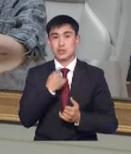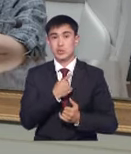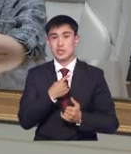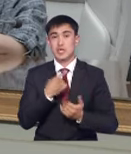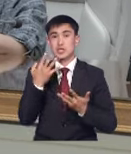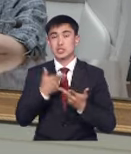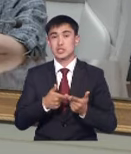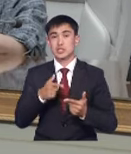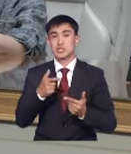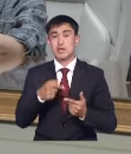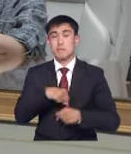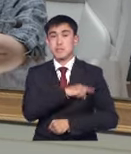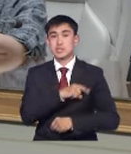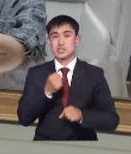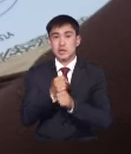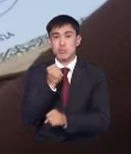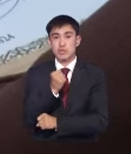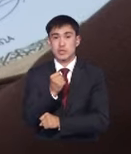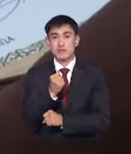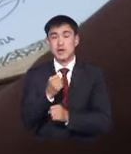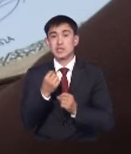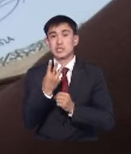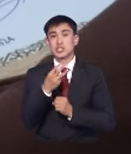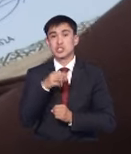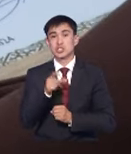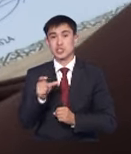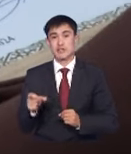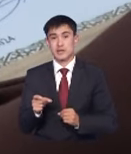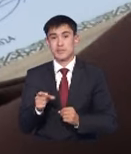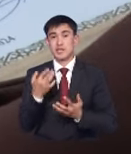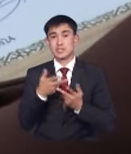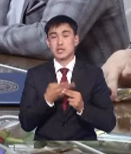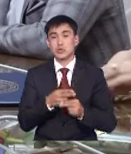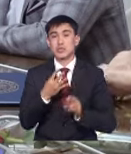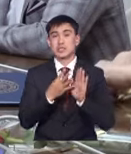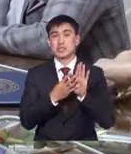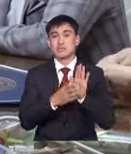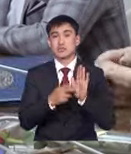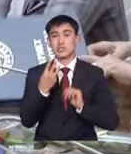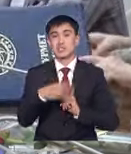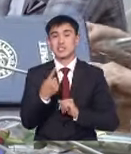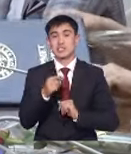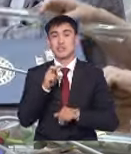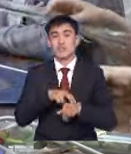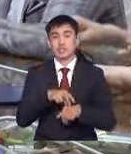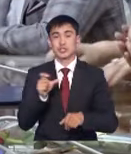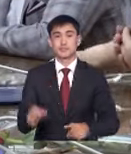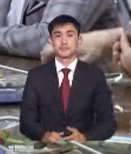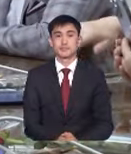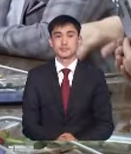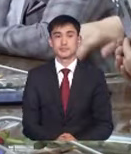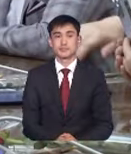Талдыкургане численность средних медицинских работников составляет около 3000 человек, среди которых 931 врач.